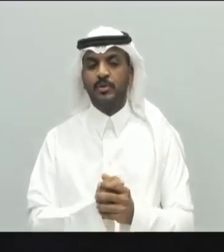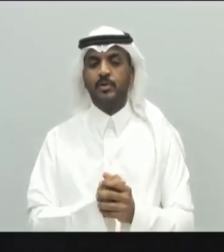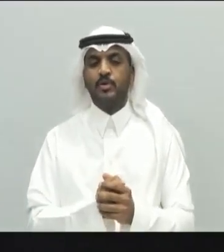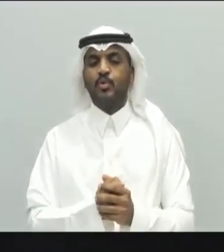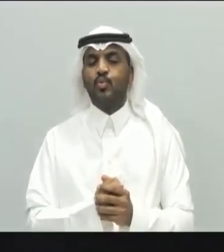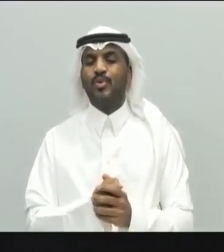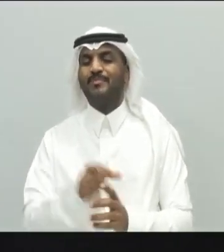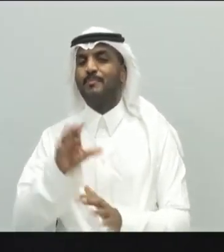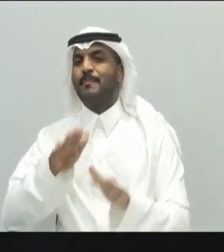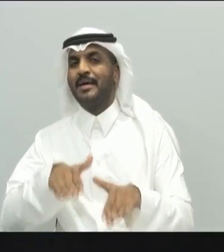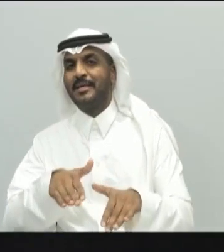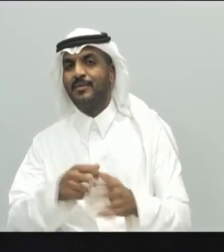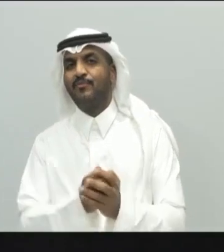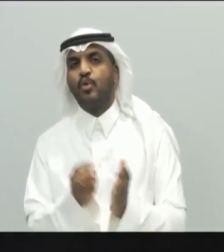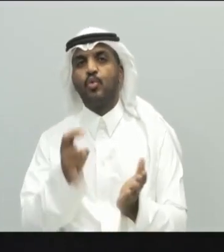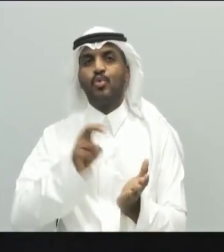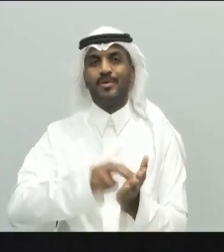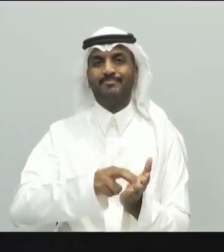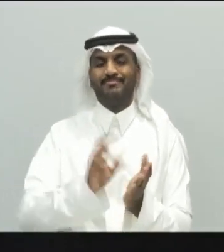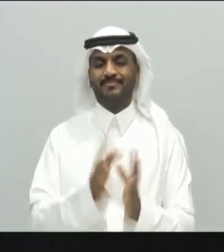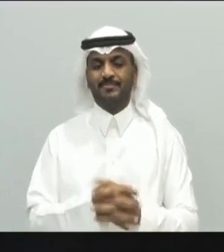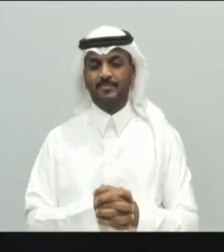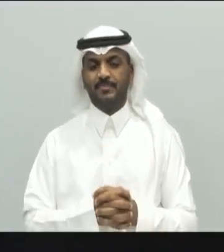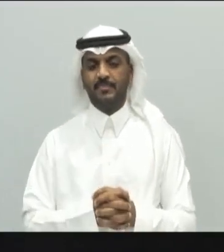سكان القرى اللي هم